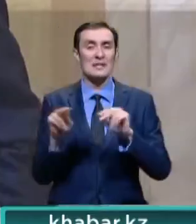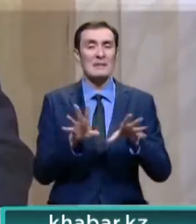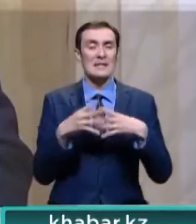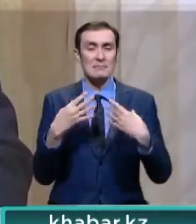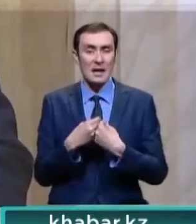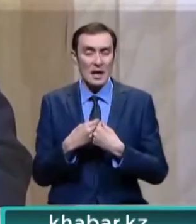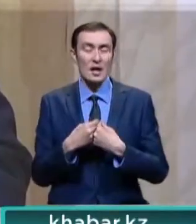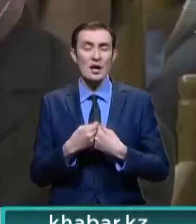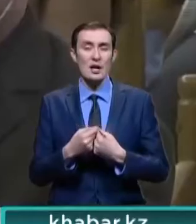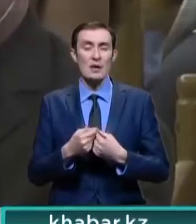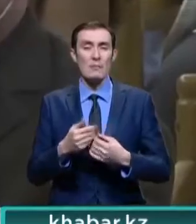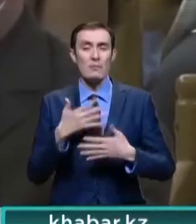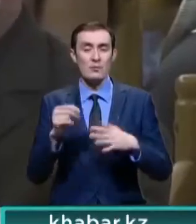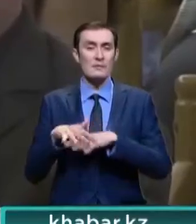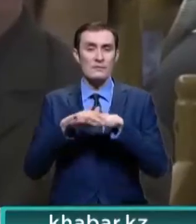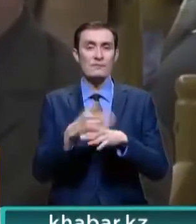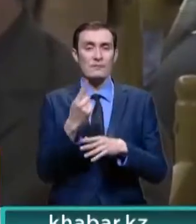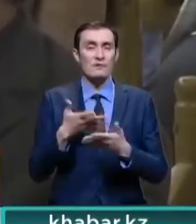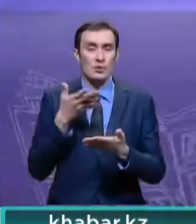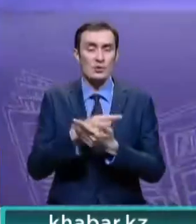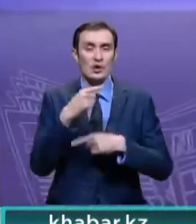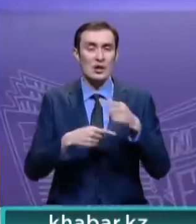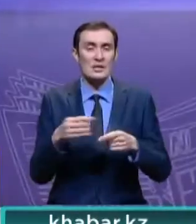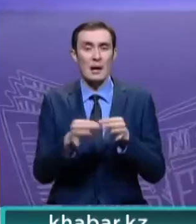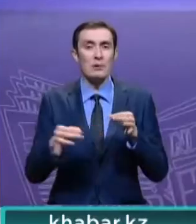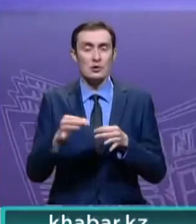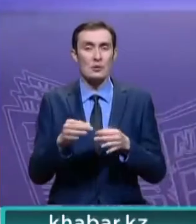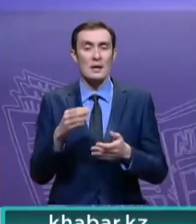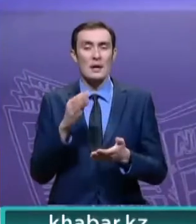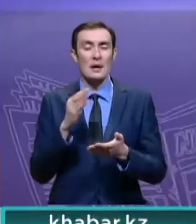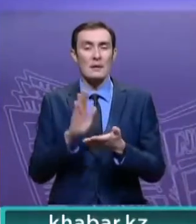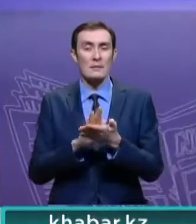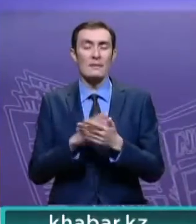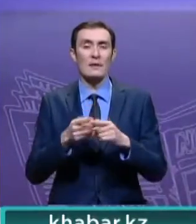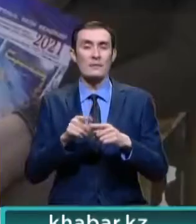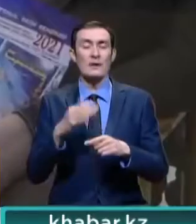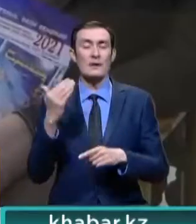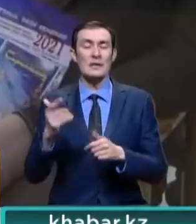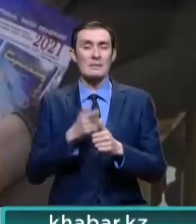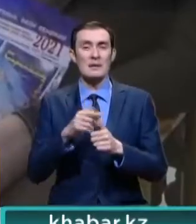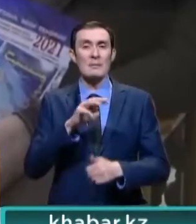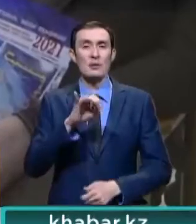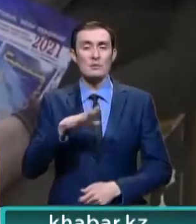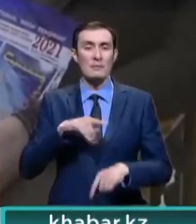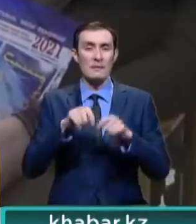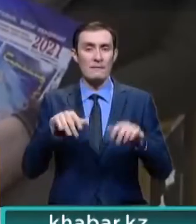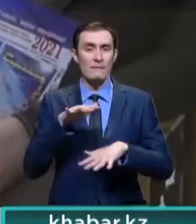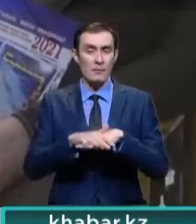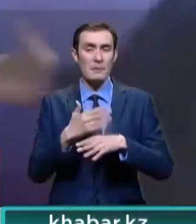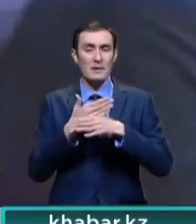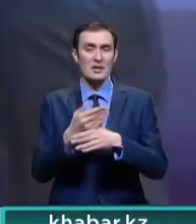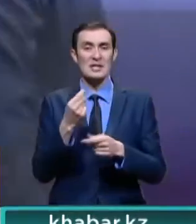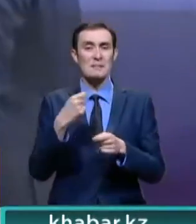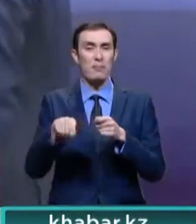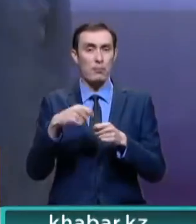семья» значительная часть первого взноса выплачена через областной призовой фонд имени Таумана Амандосова. Фонд был создан при поддержке